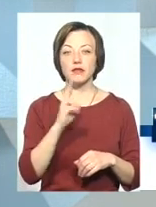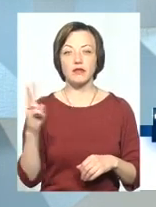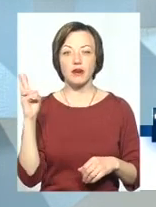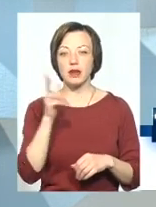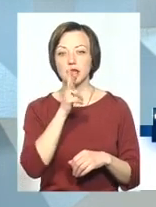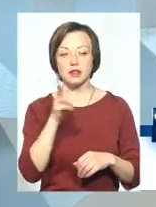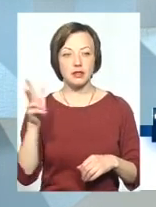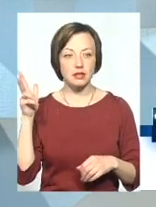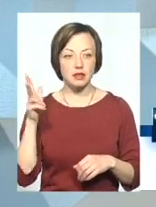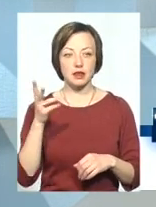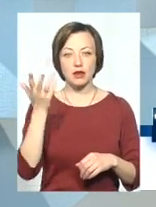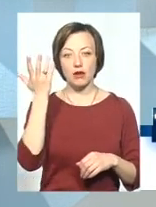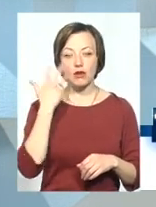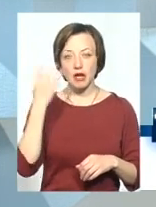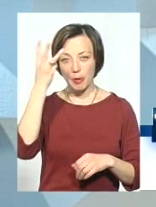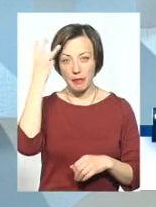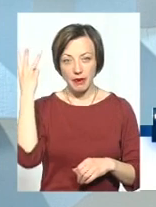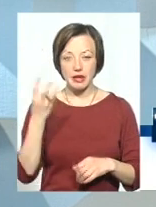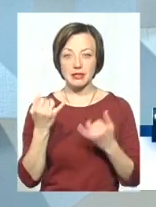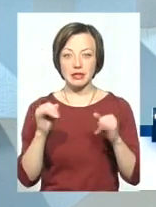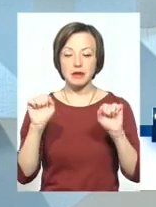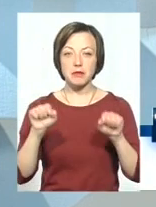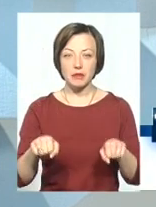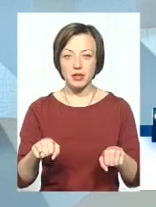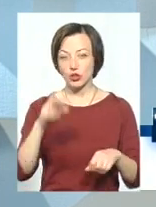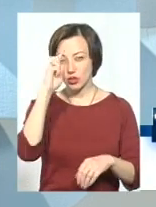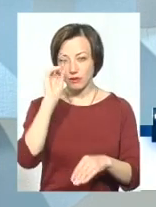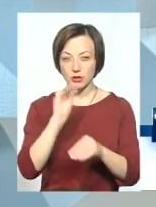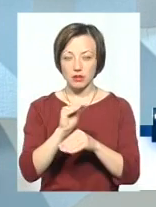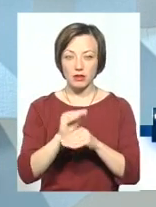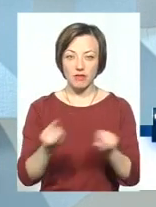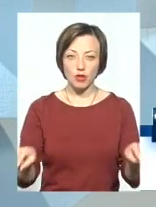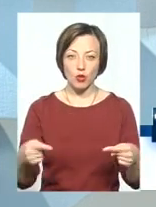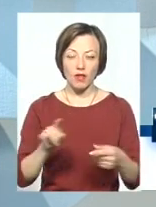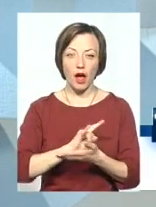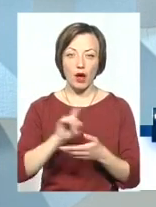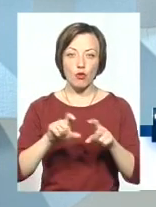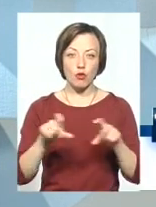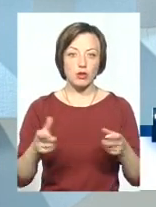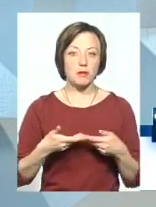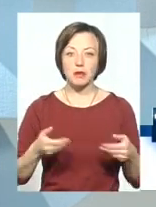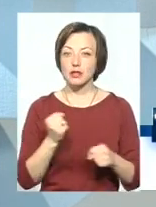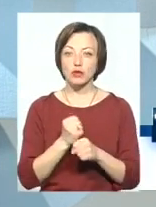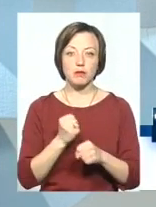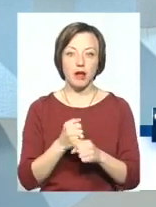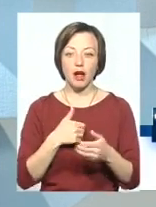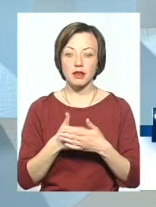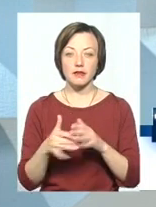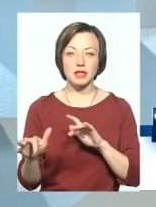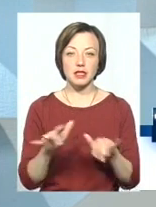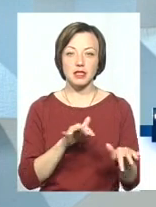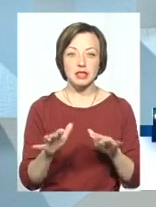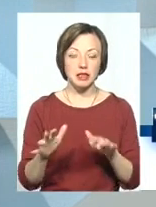назад, коли Хмельницький міг претендувати на державні субвенції на відновлення аеропорту, ми не зробили активних дій.